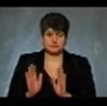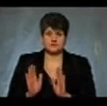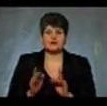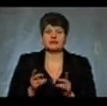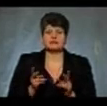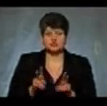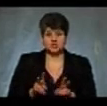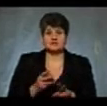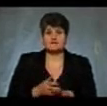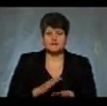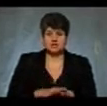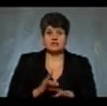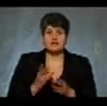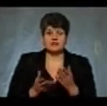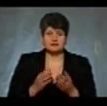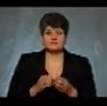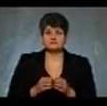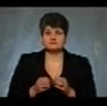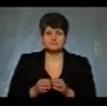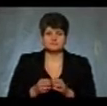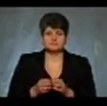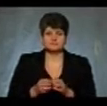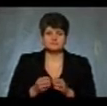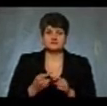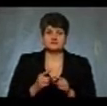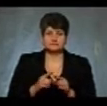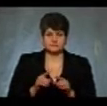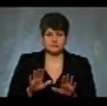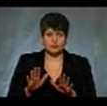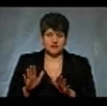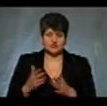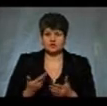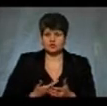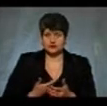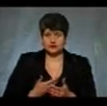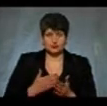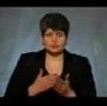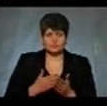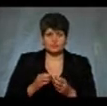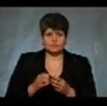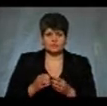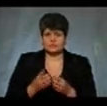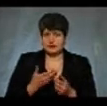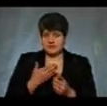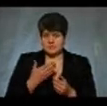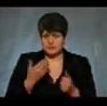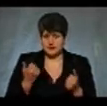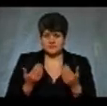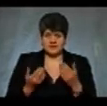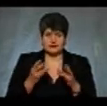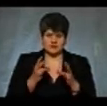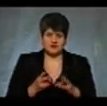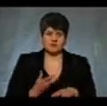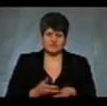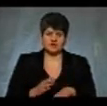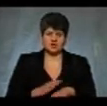залишається важкий, але загрози в даний момент життю такого прямого нема, але травми там